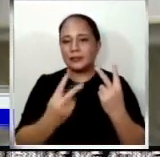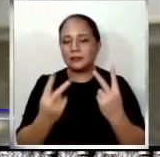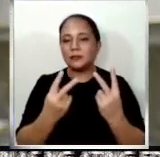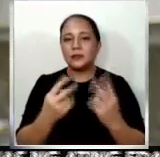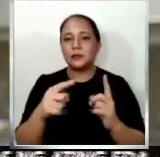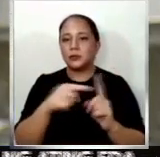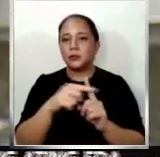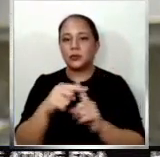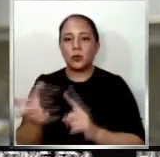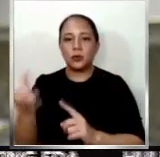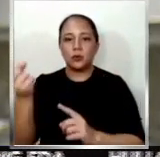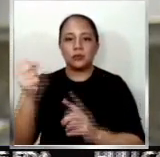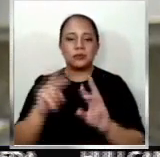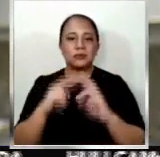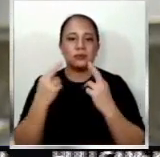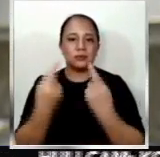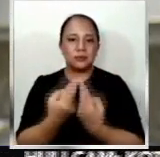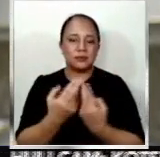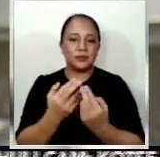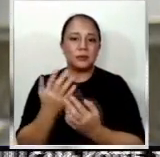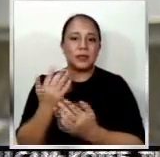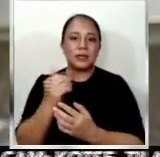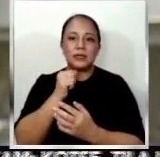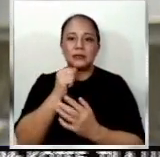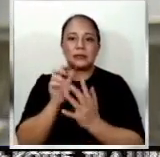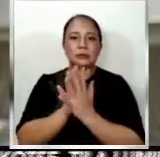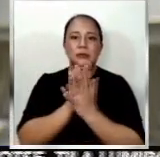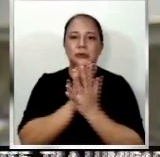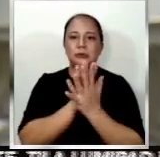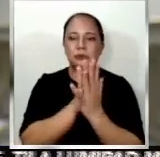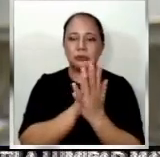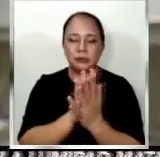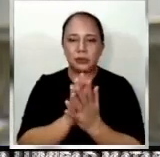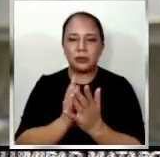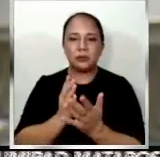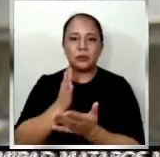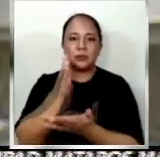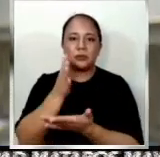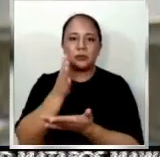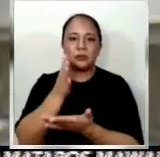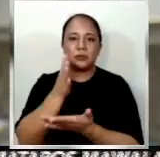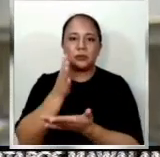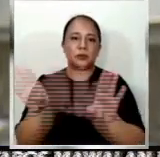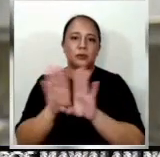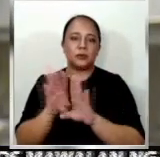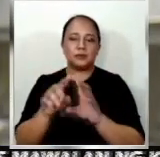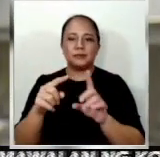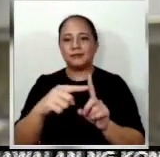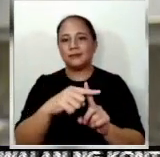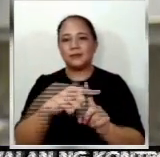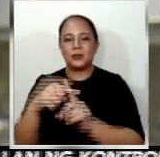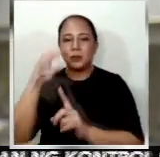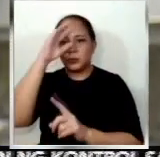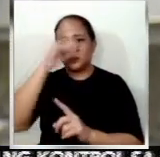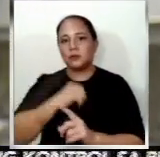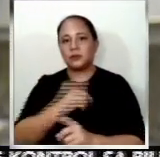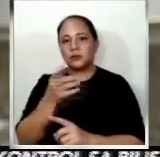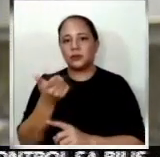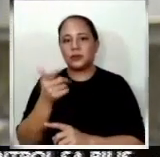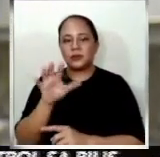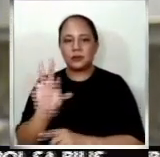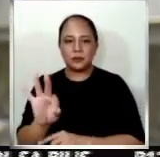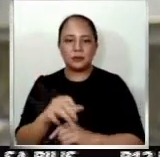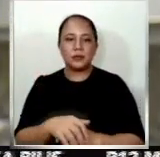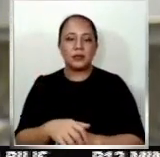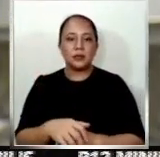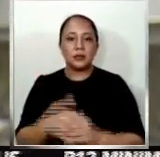mga mahal sa buhay para hindi mag-ipon-ipon ang mga dadalaw bago ang pagsasara ng mga sementeryo sa October 29. Gumaganda na raw ang